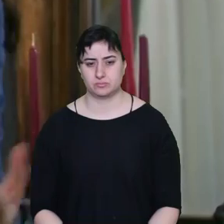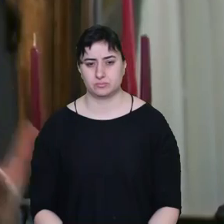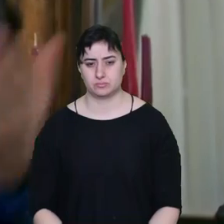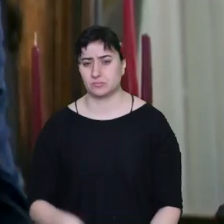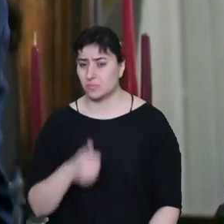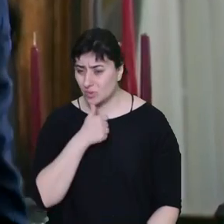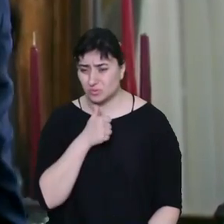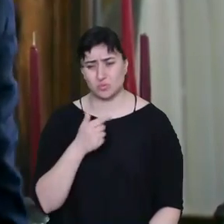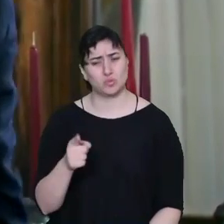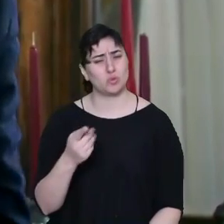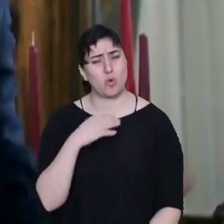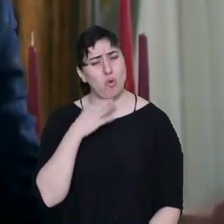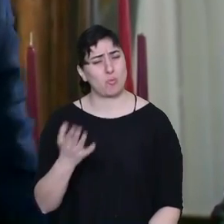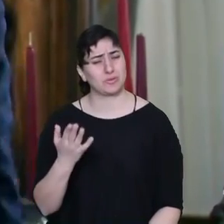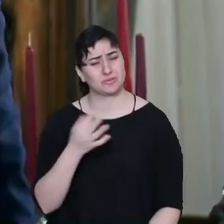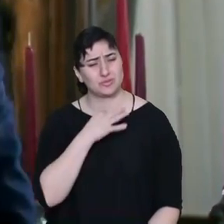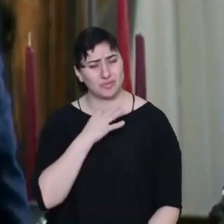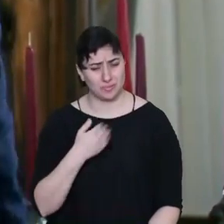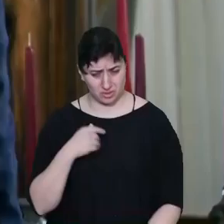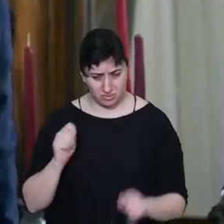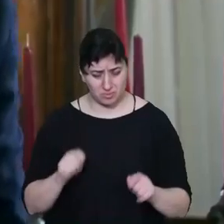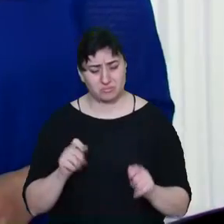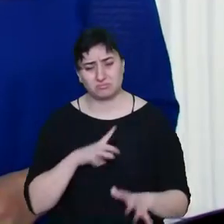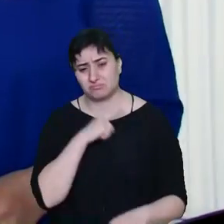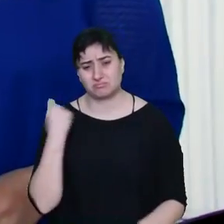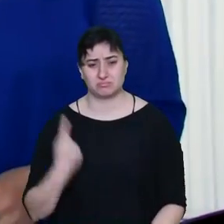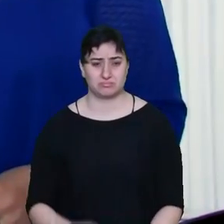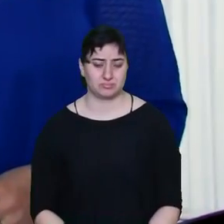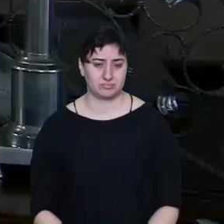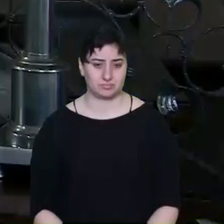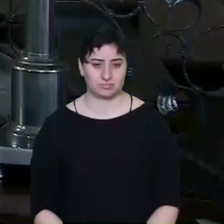Ya babacığım böyle bir şey olabilir mi Allah aşkına, yapmayın ya.